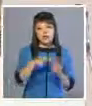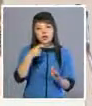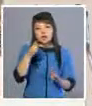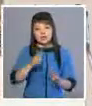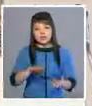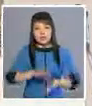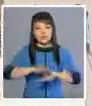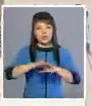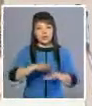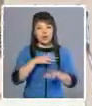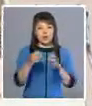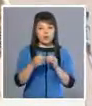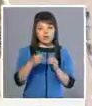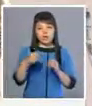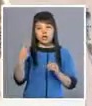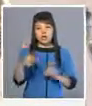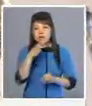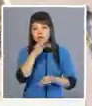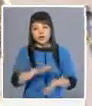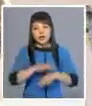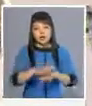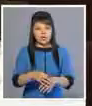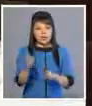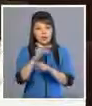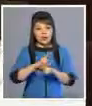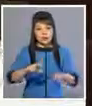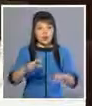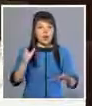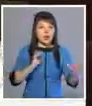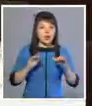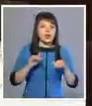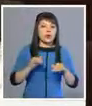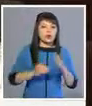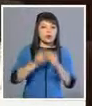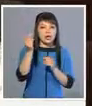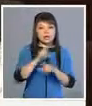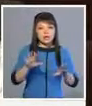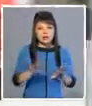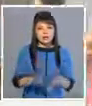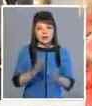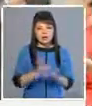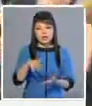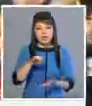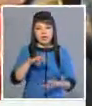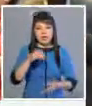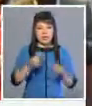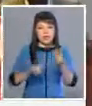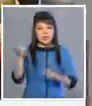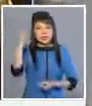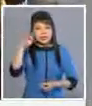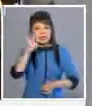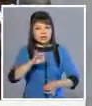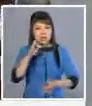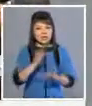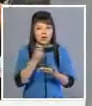бойынша өтті. Оған 10 мен 20 жас аралығындағы орта мектептер мен колледж студенттері қатысты. Еліміздегі Дельфий ойындарының тарихы 2002